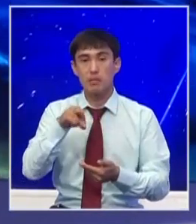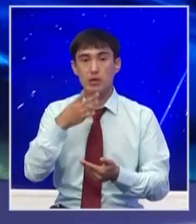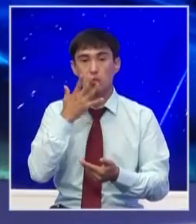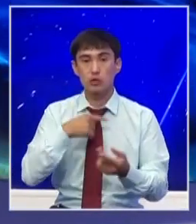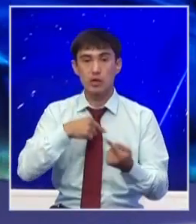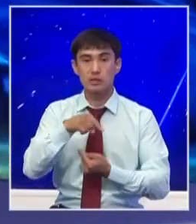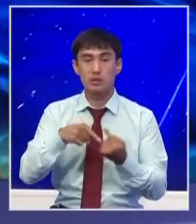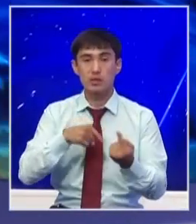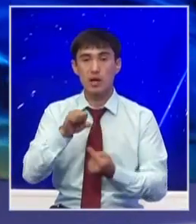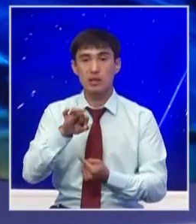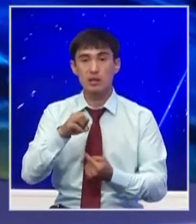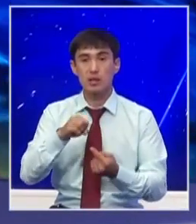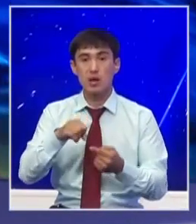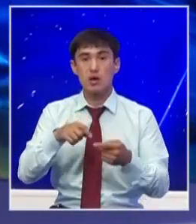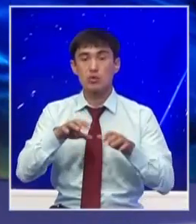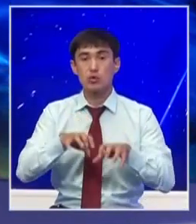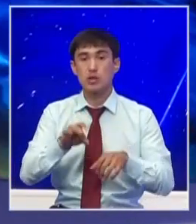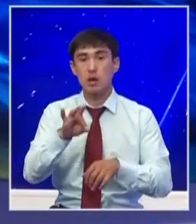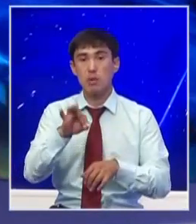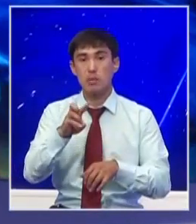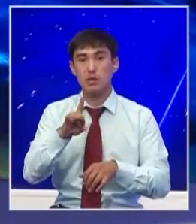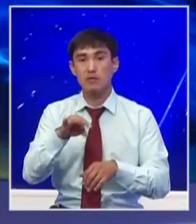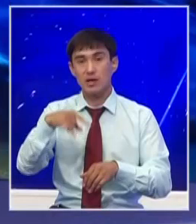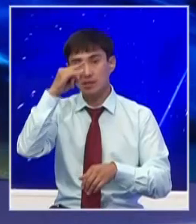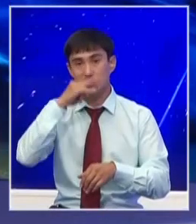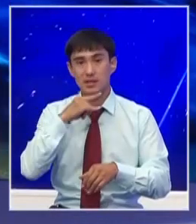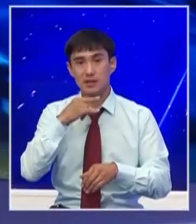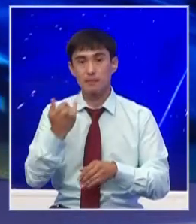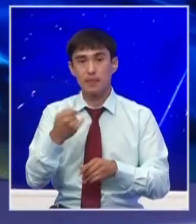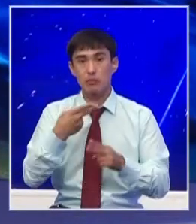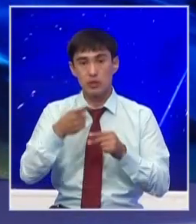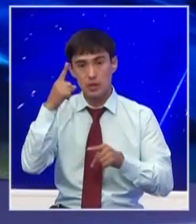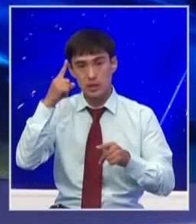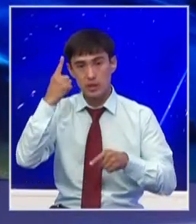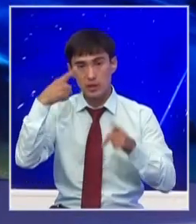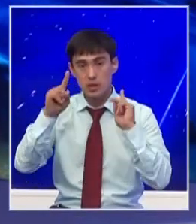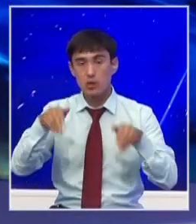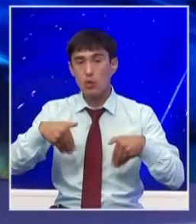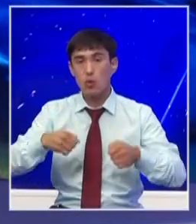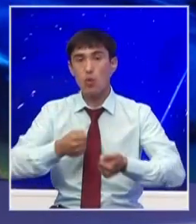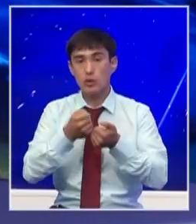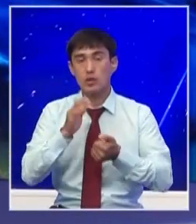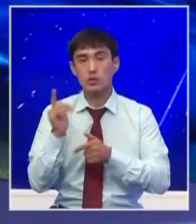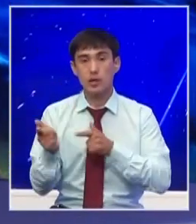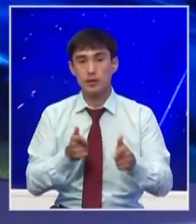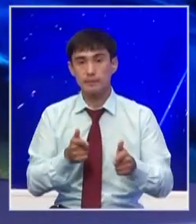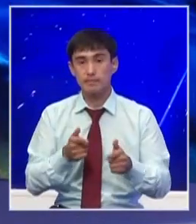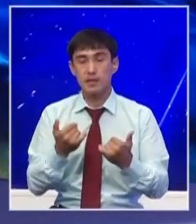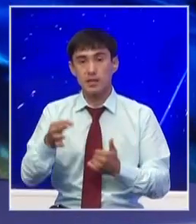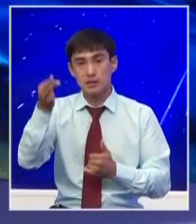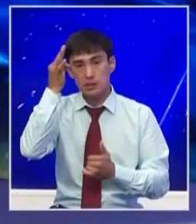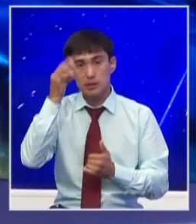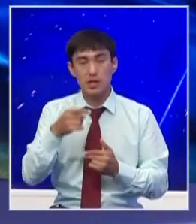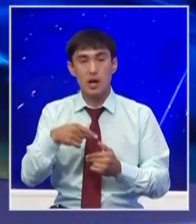ұлттық кәсіпкерлер палатасының төрағасы Райымбек Баталов қазақстандық тарап бұл идеяны қолдауға әзір екенін айтты. Естеріңізге сала